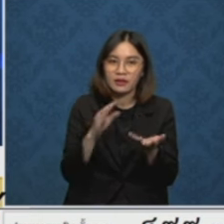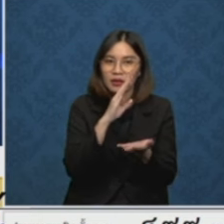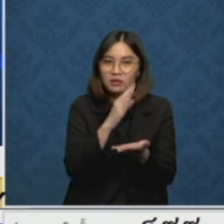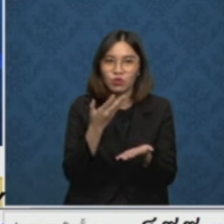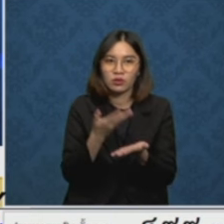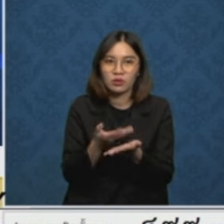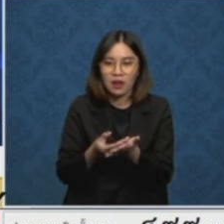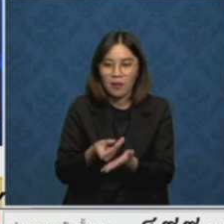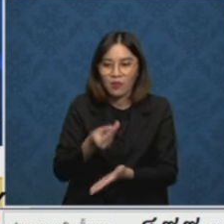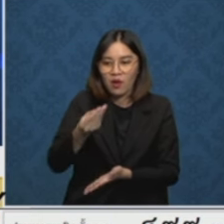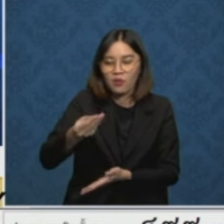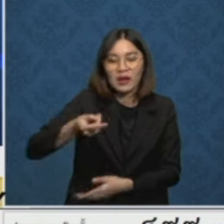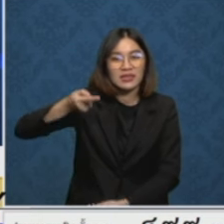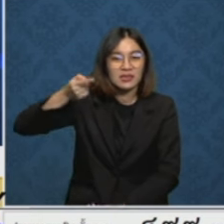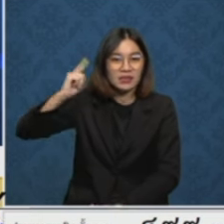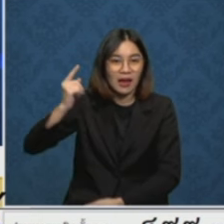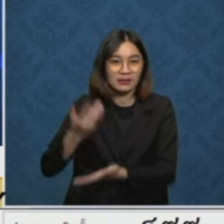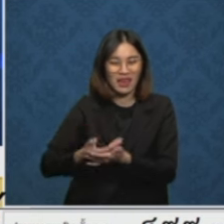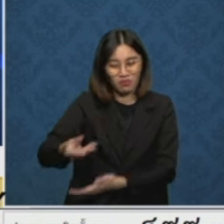กช้าเนี่ยเขาจะได้เงินคืนหรือเปล่า